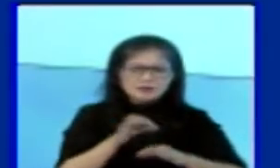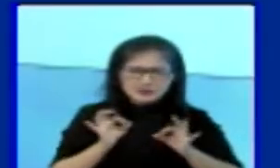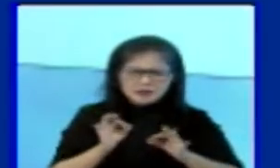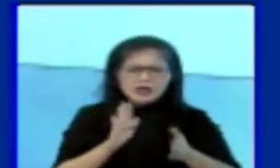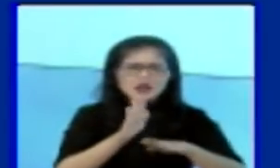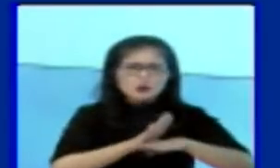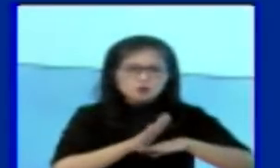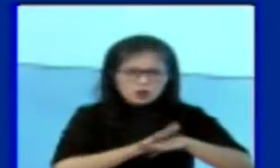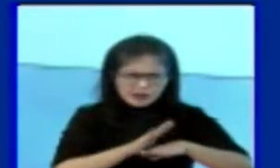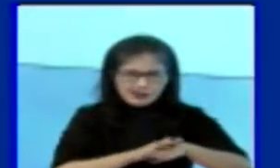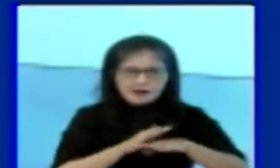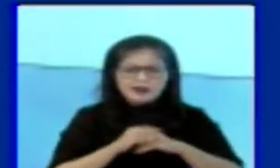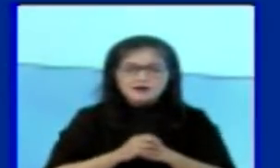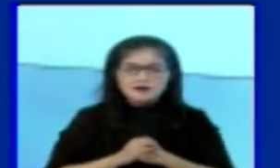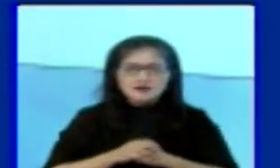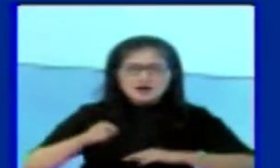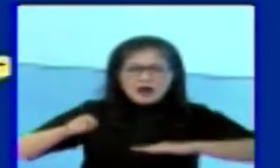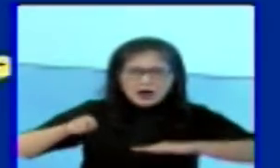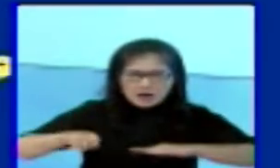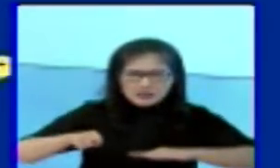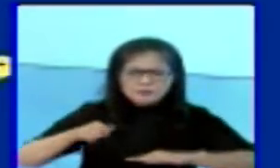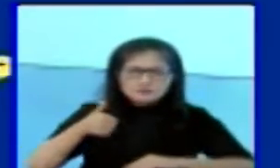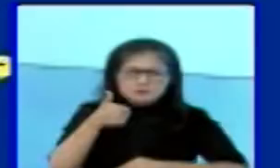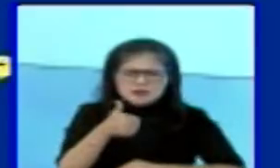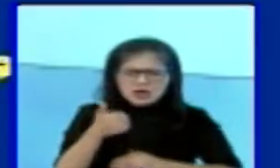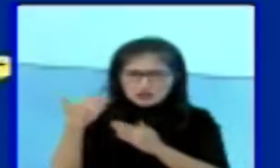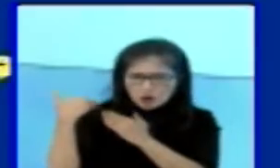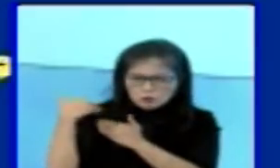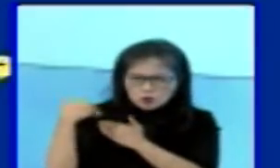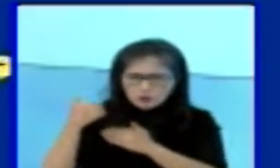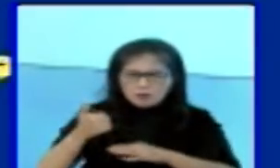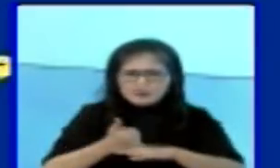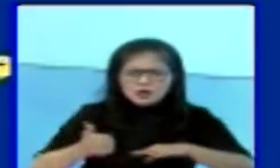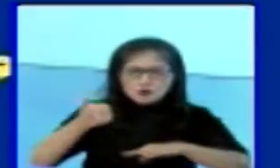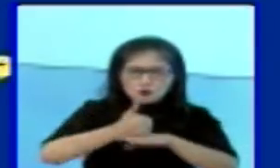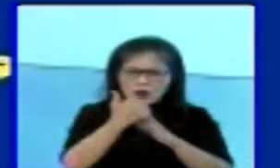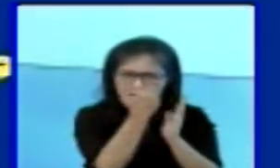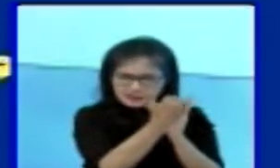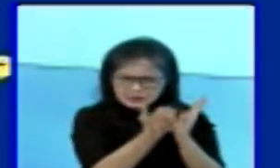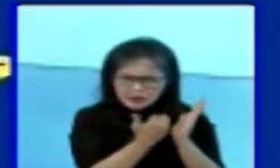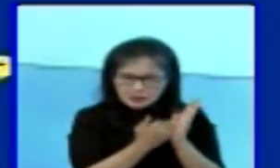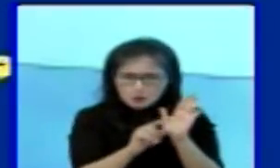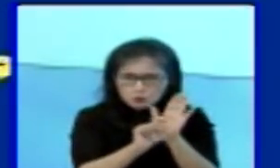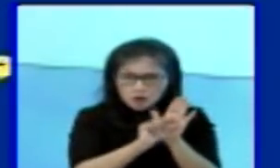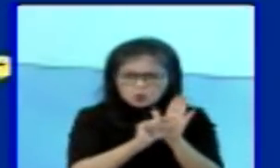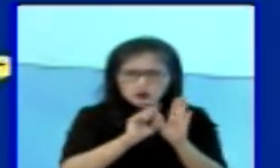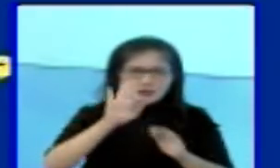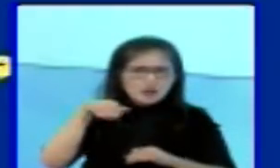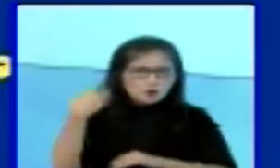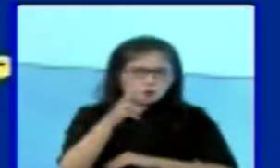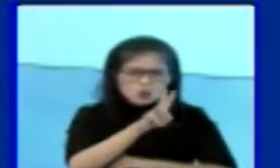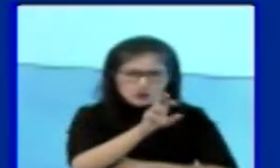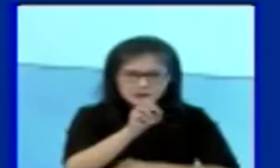Wahidudin Adams, Hakim Konstitusi, yang pernah menjabat sebagai Direktur Jenderal Peraturan Perundang-Undangan Kemenkumham pada